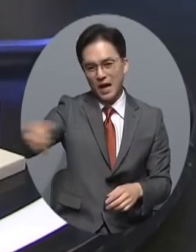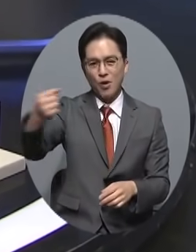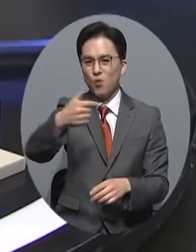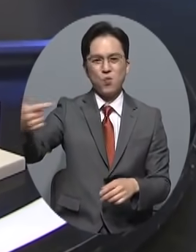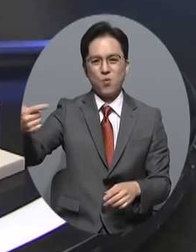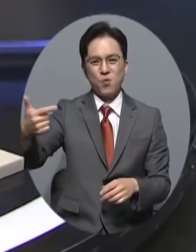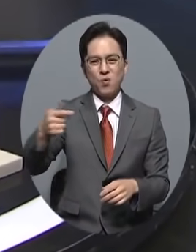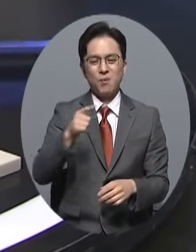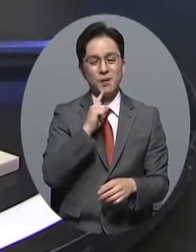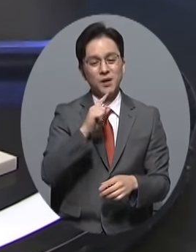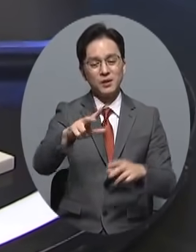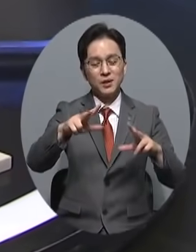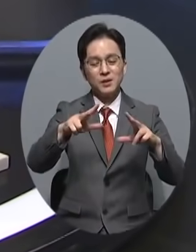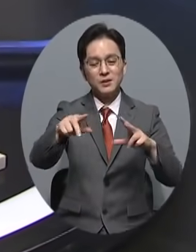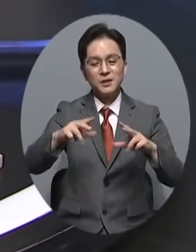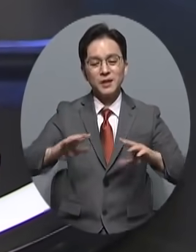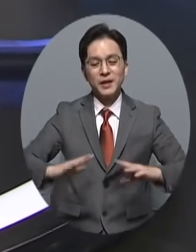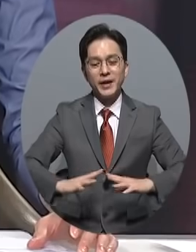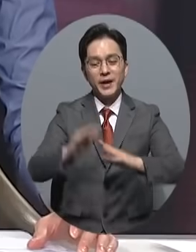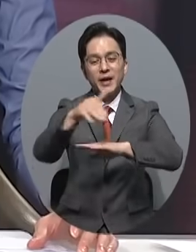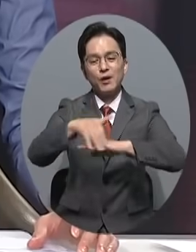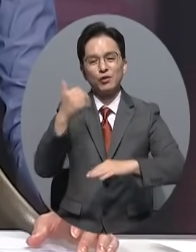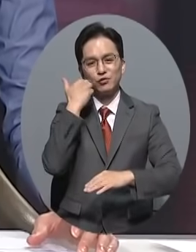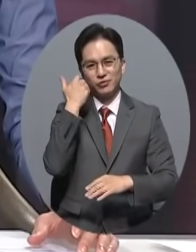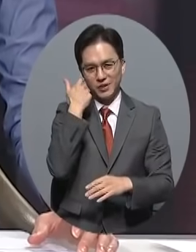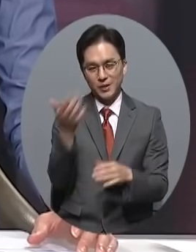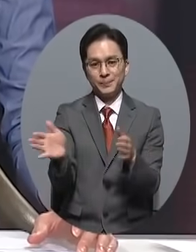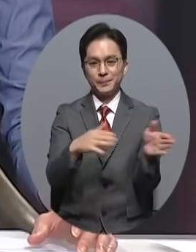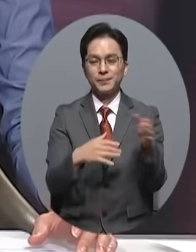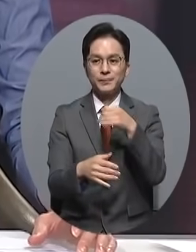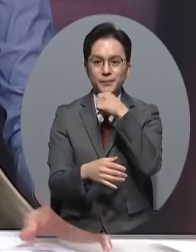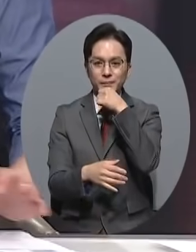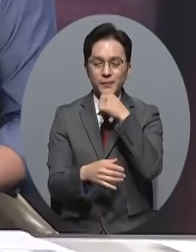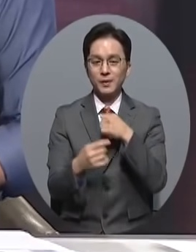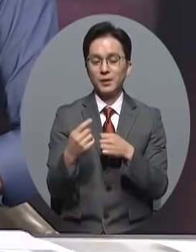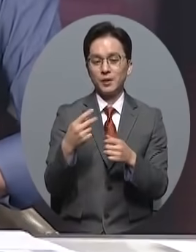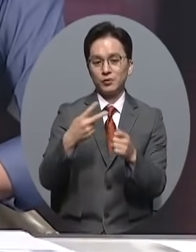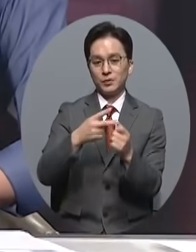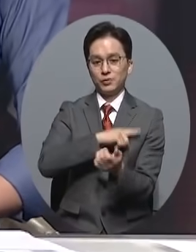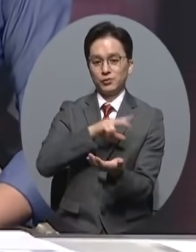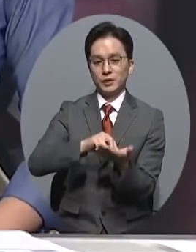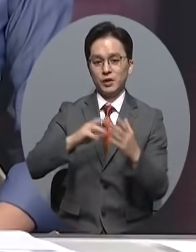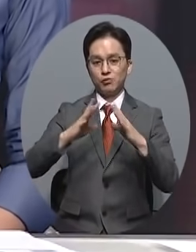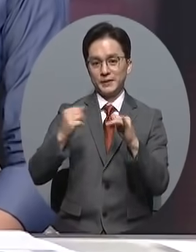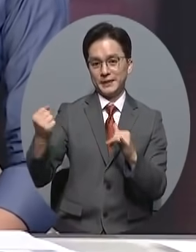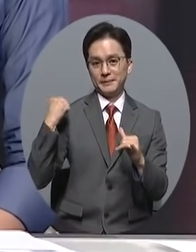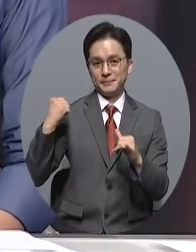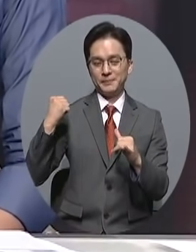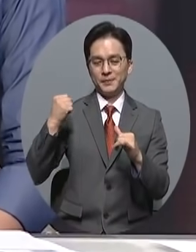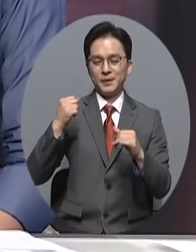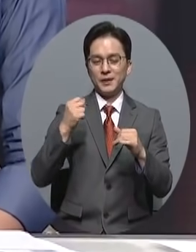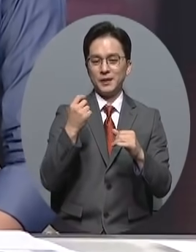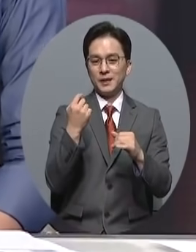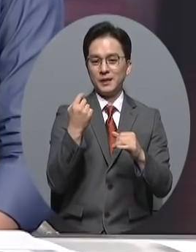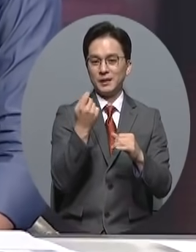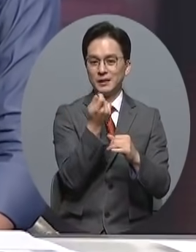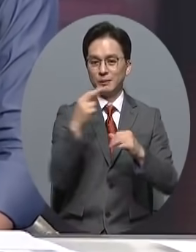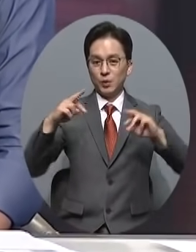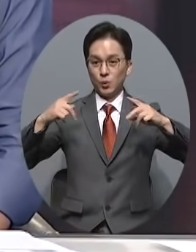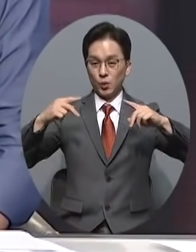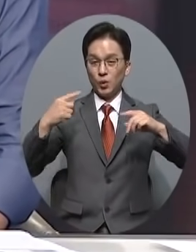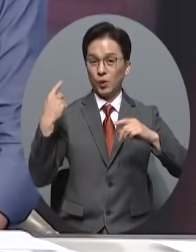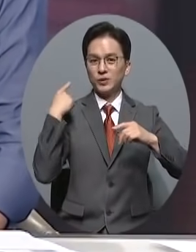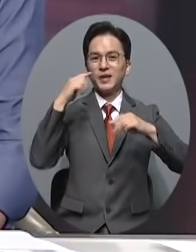하겠습니다. 국민의힘 대선 주자들 어저께 네 번째 TV 토론회를 가졌는데요. 양강 구도를 보이고 있는 홍준표, 윤석열 후보